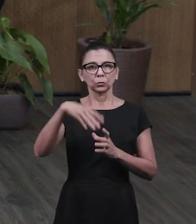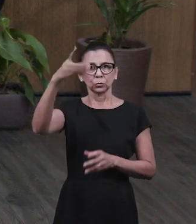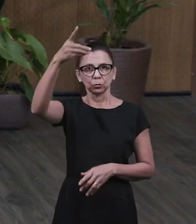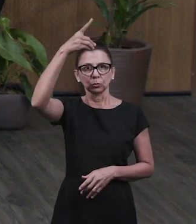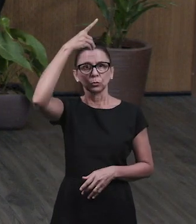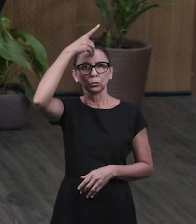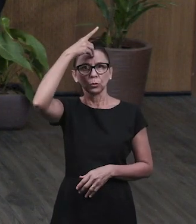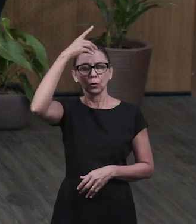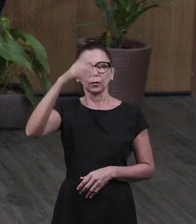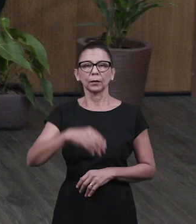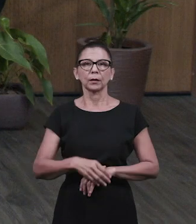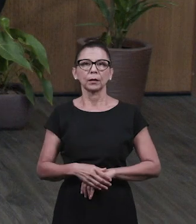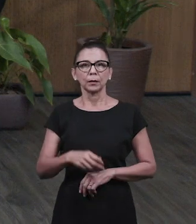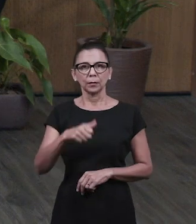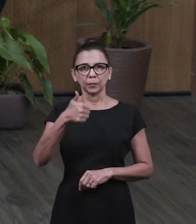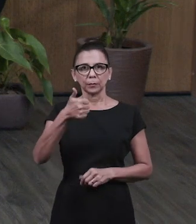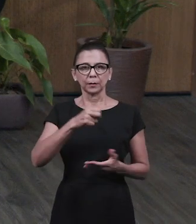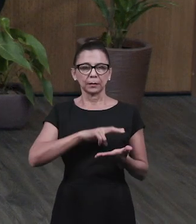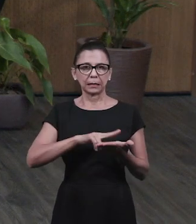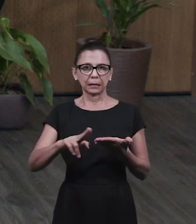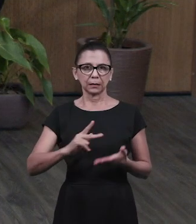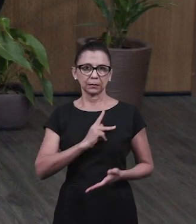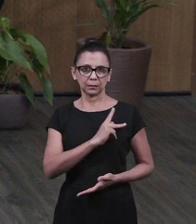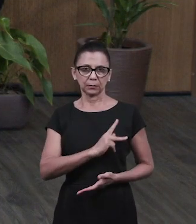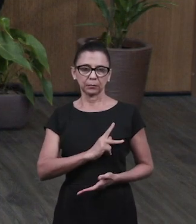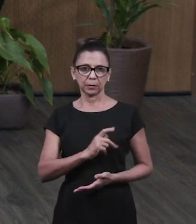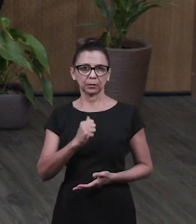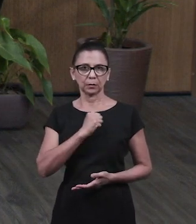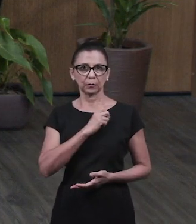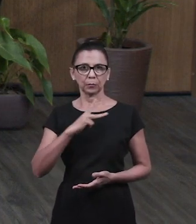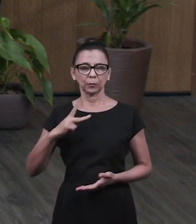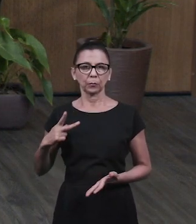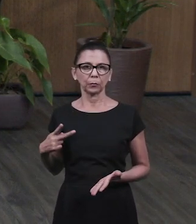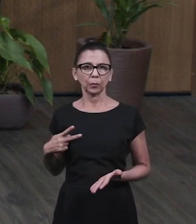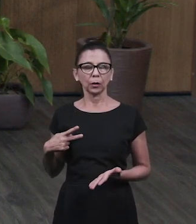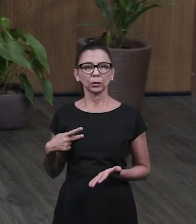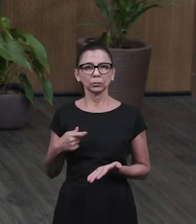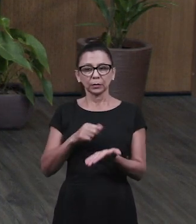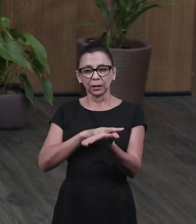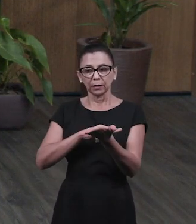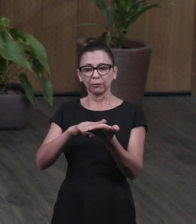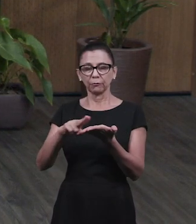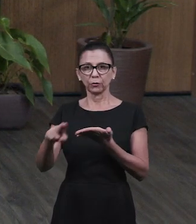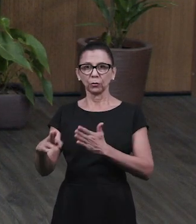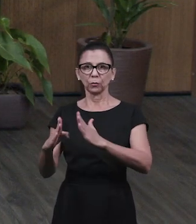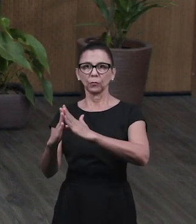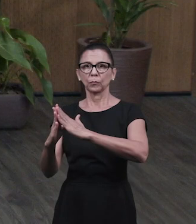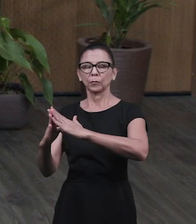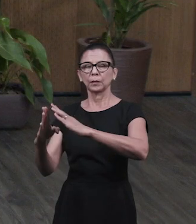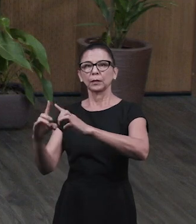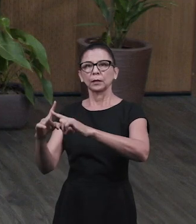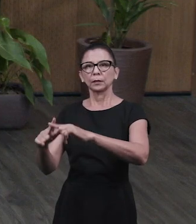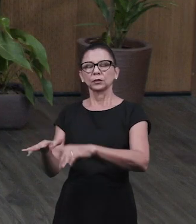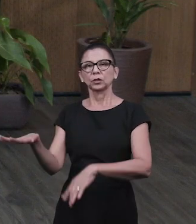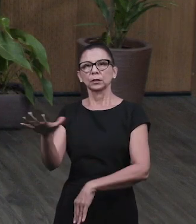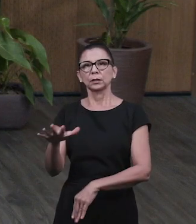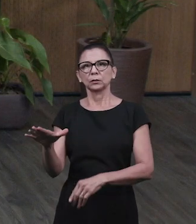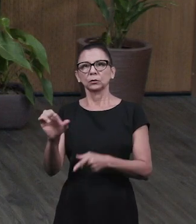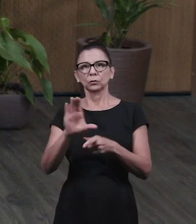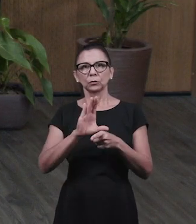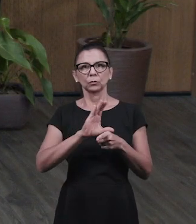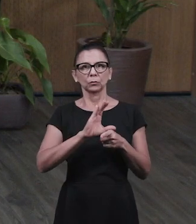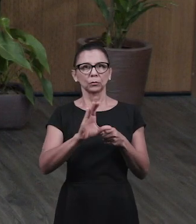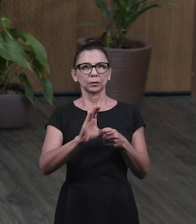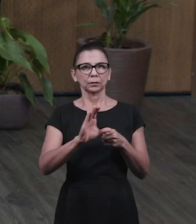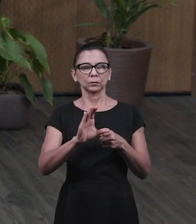qui parle des dons spirituels, c'est la première lettre que l'apôtre Paul a écrite à l'Église